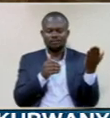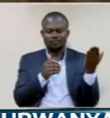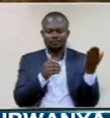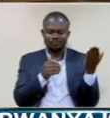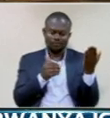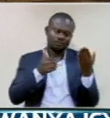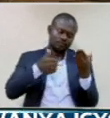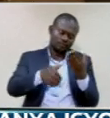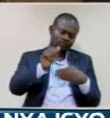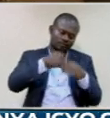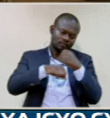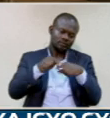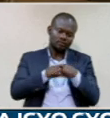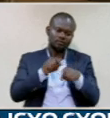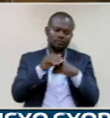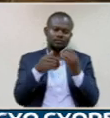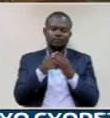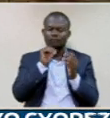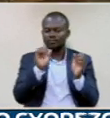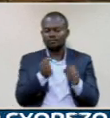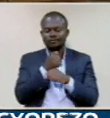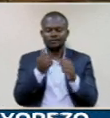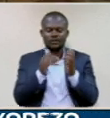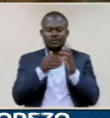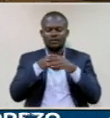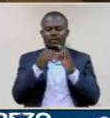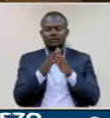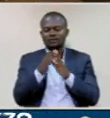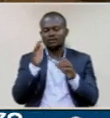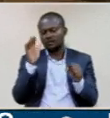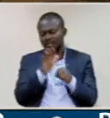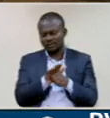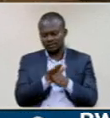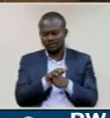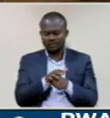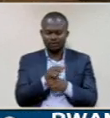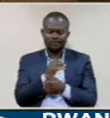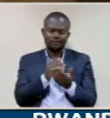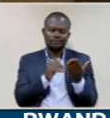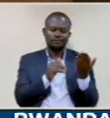ni uko iki gikorwa nk'iki ngiki kitazongera kuba muri uyu mudugudu cyane cyane ko